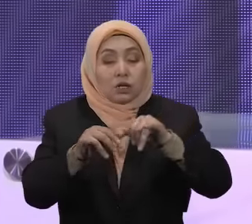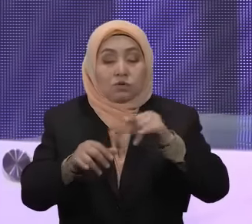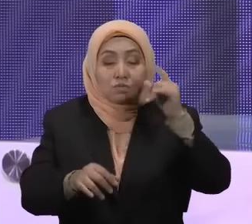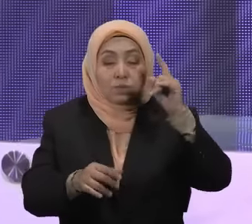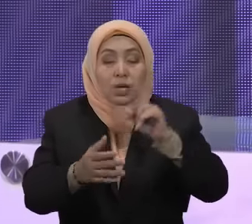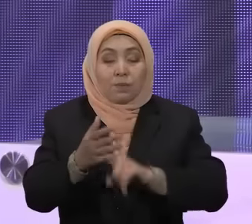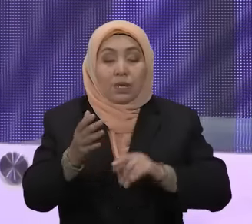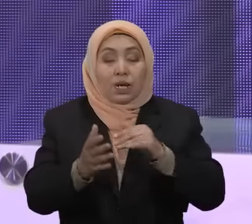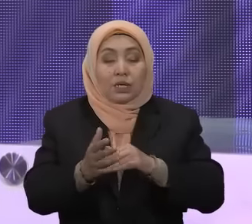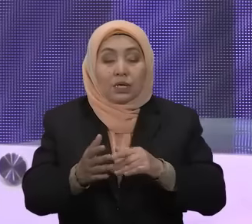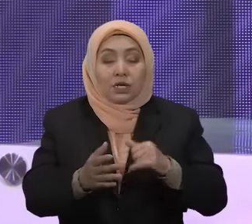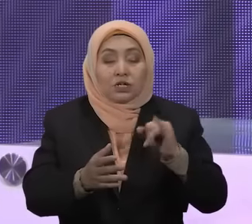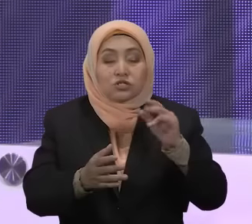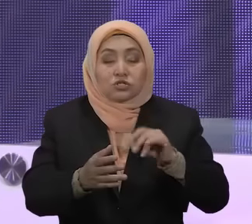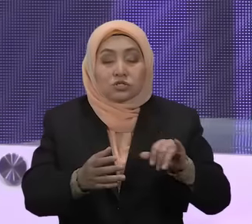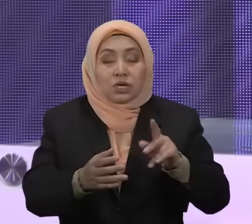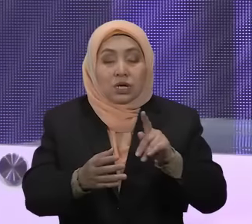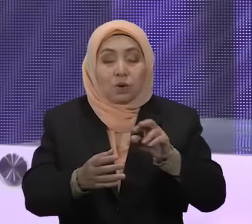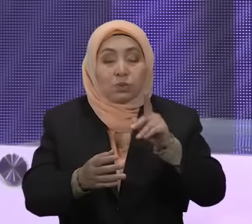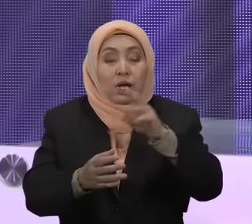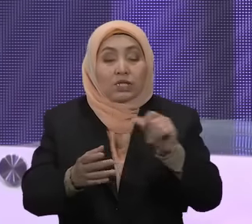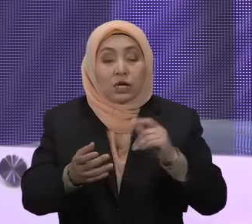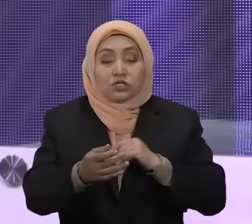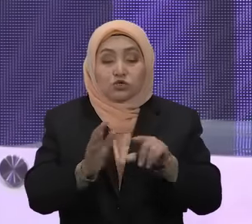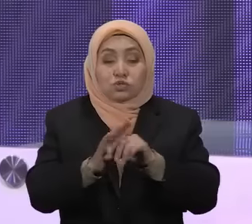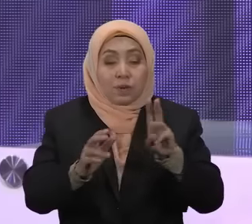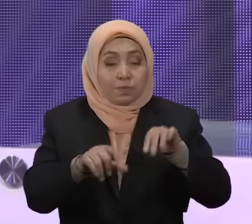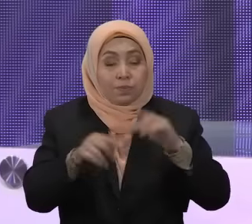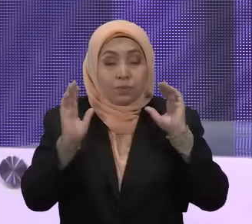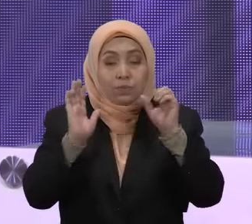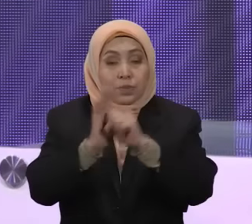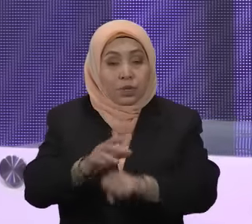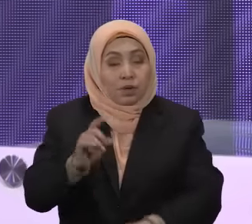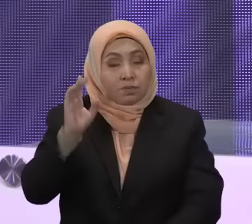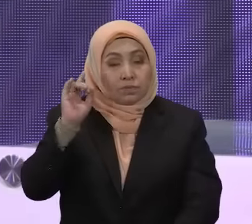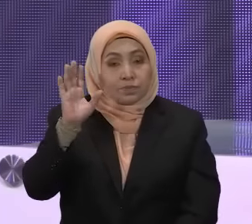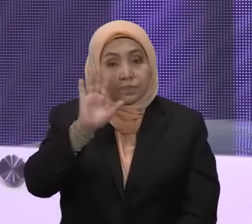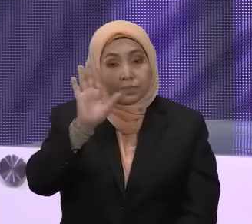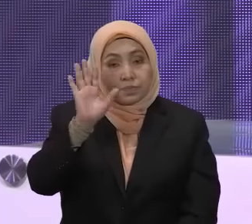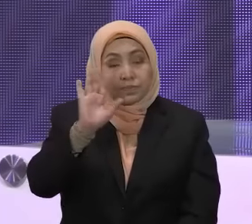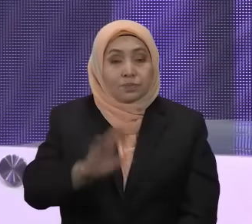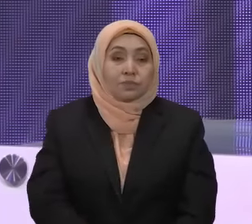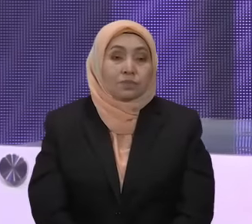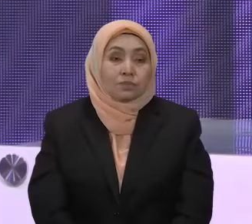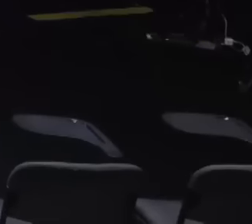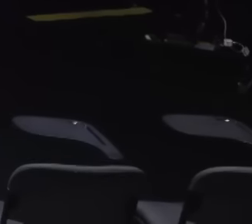memahami apakah lagi isi kandung dari dalam surah At-Taubah, by Quran Time, Quran Salat Infaq, insyaAllah.